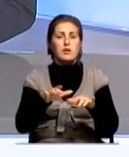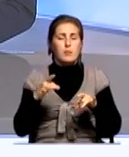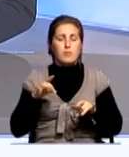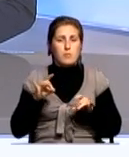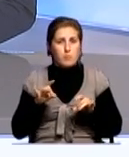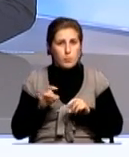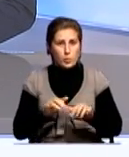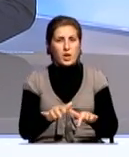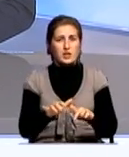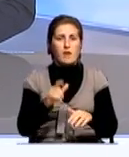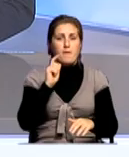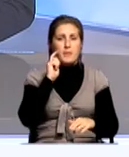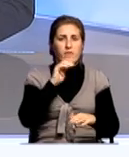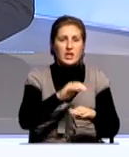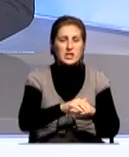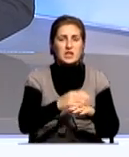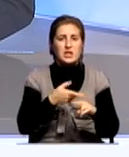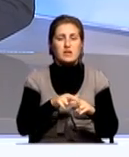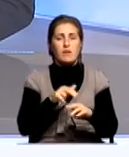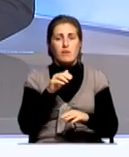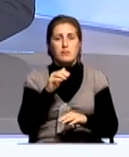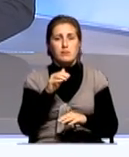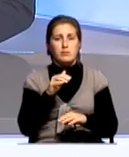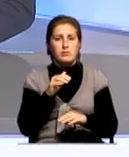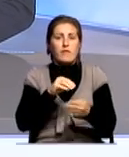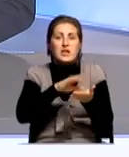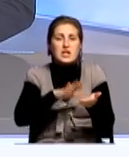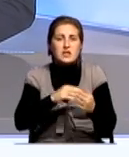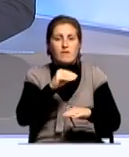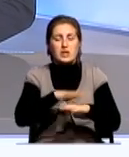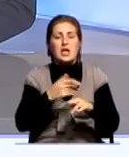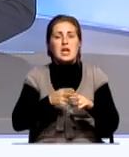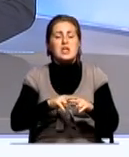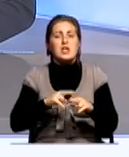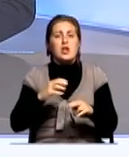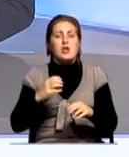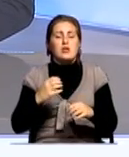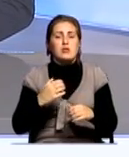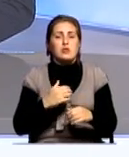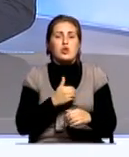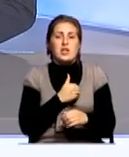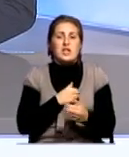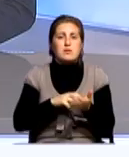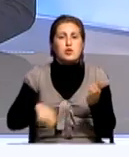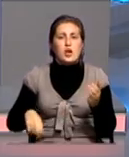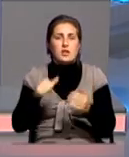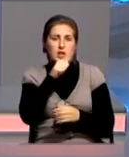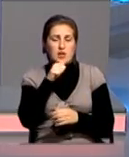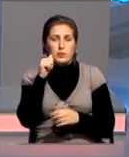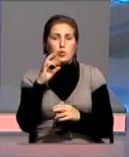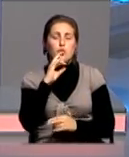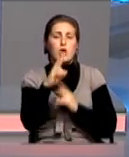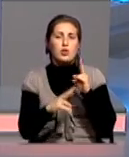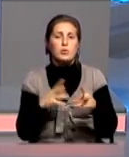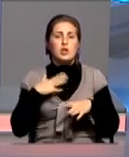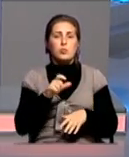мероприятий фиксации данного факта то конечно всё-таки желательно избежать этого фактора анонимности Ну вот жалобы крымчан